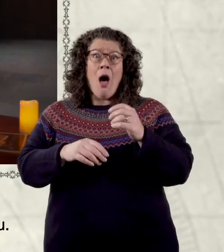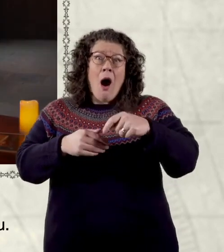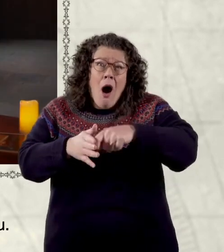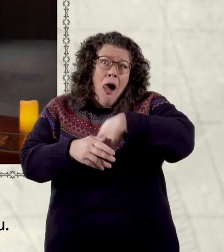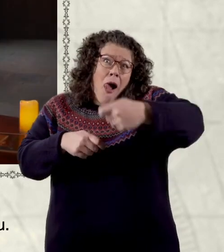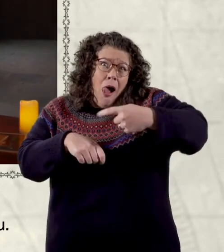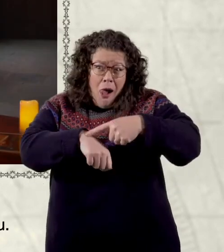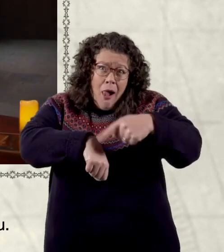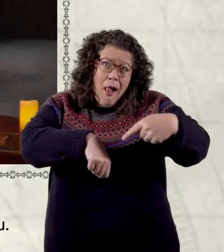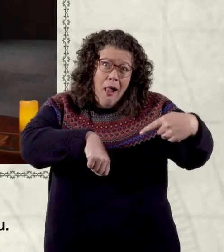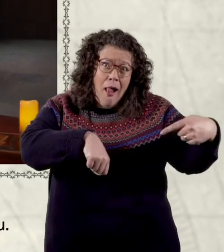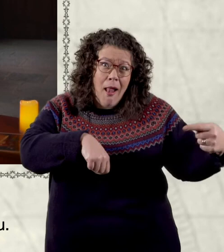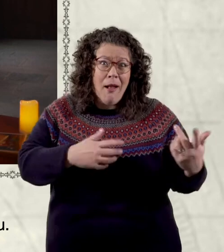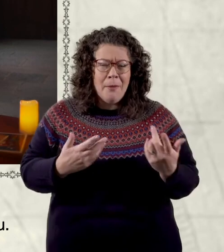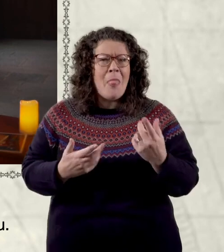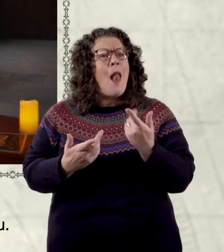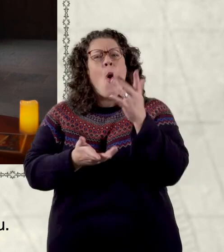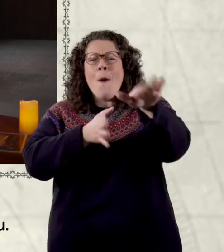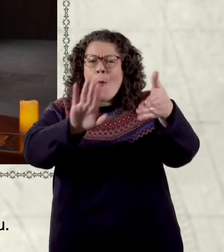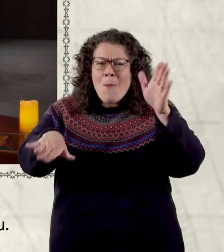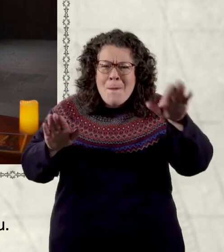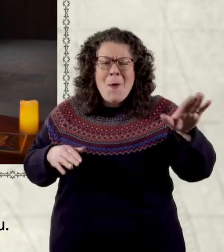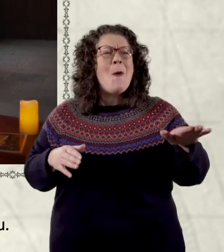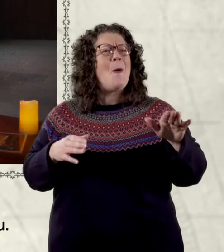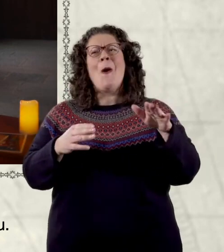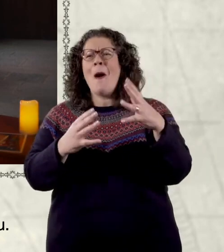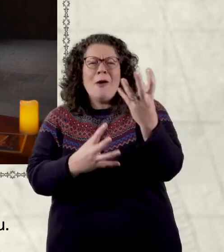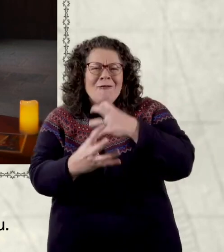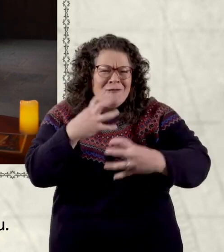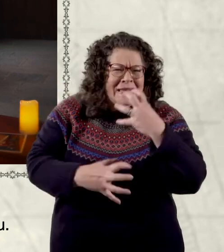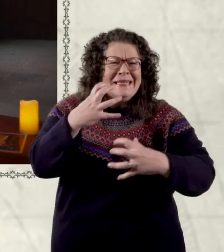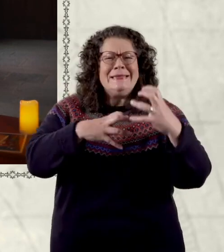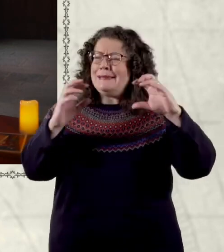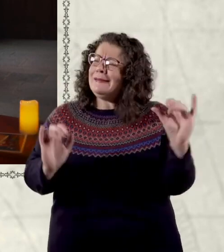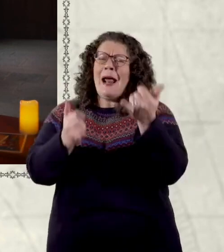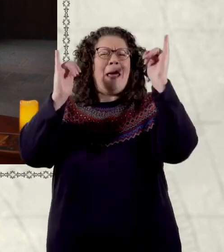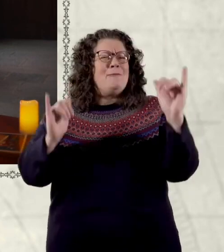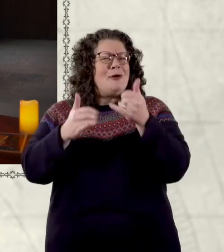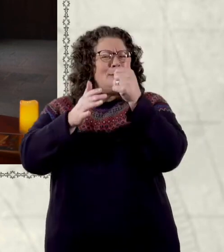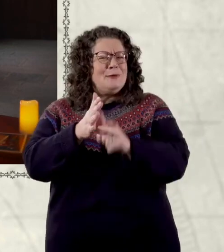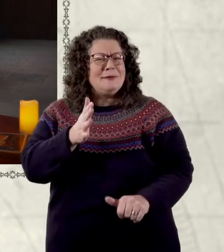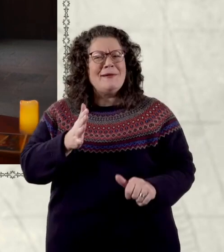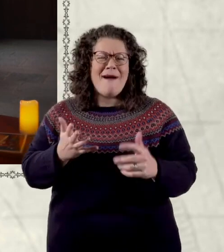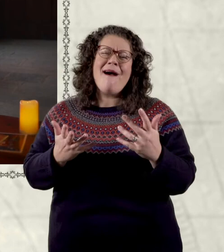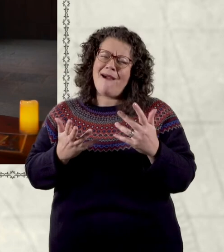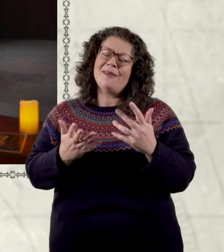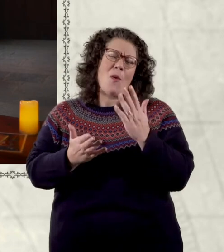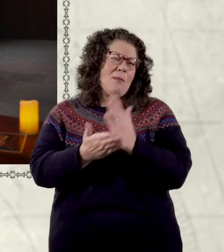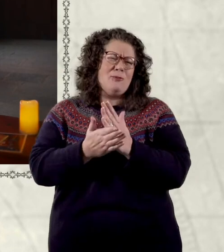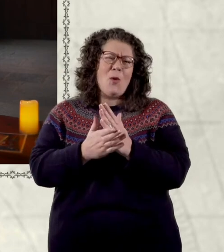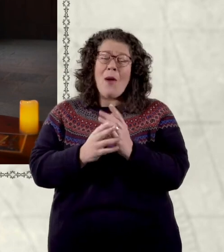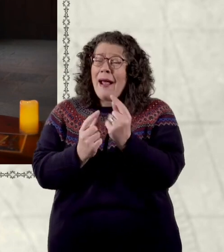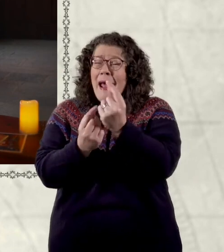A wedyn bydde pawb yn mynd adre, a bydde dathliadau'r Nadolig yn dechrau. Mae'n siŵr bod